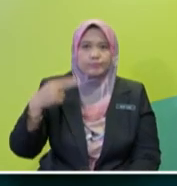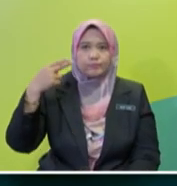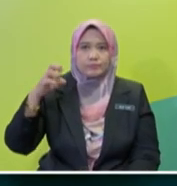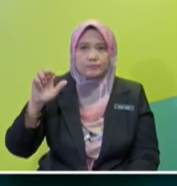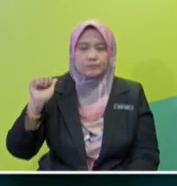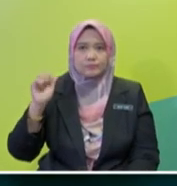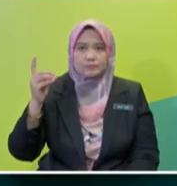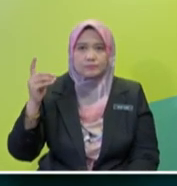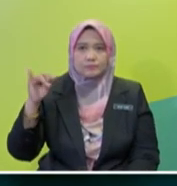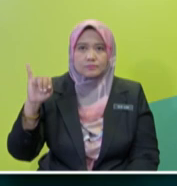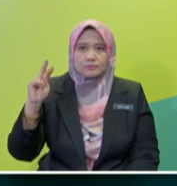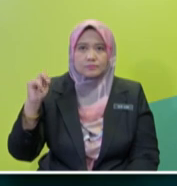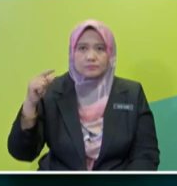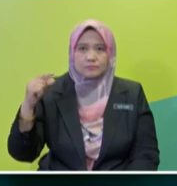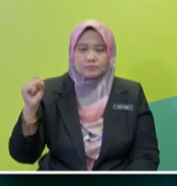nya